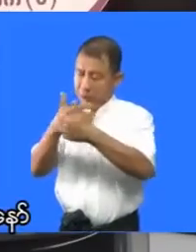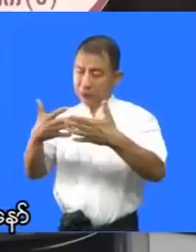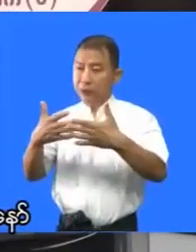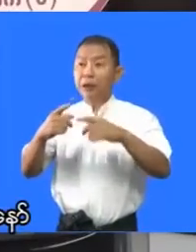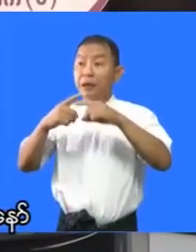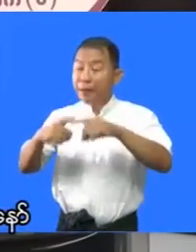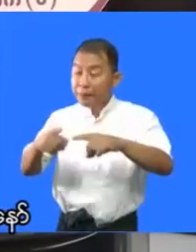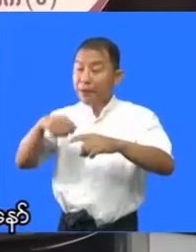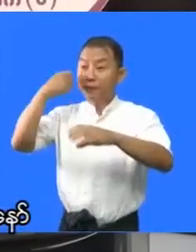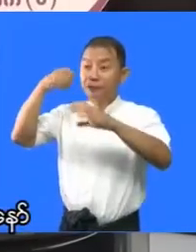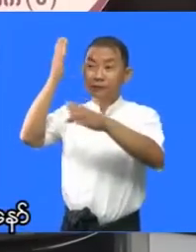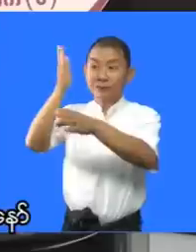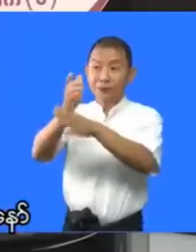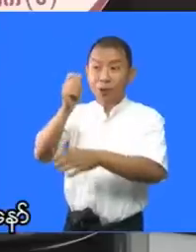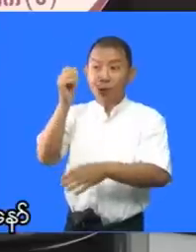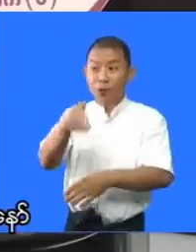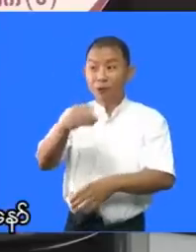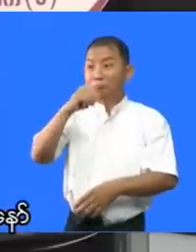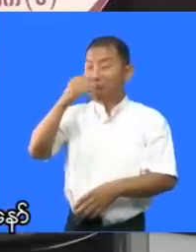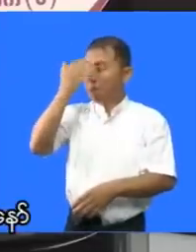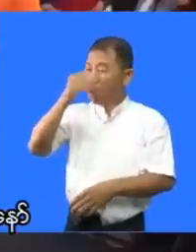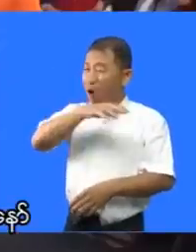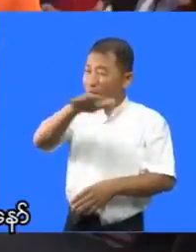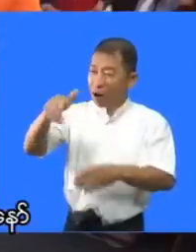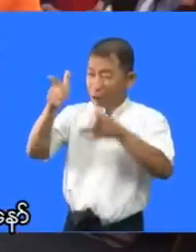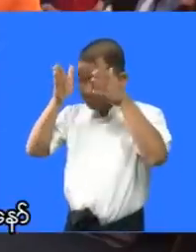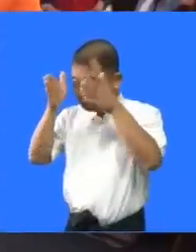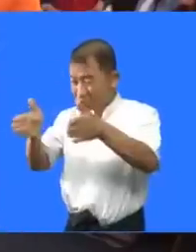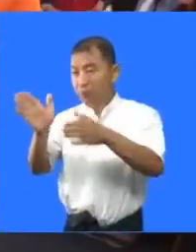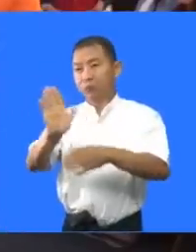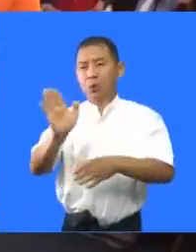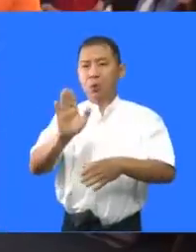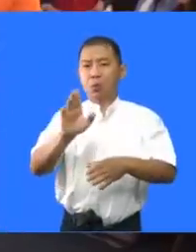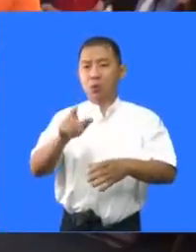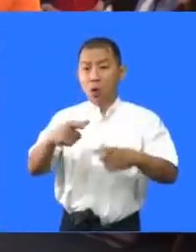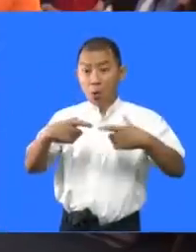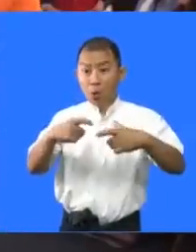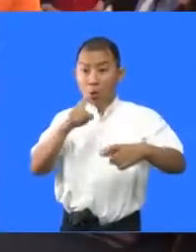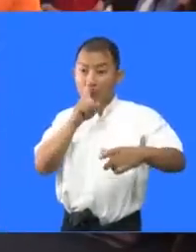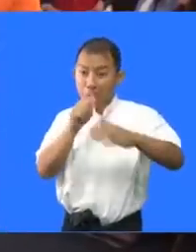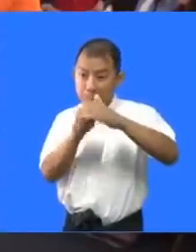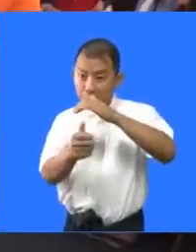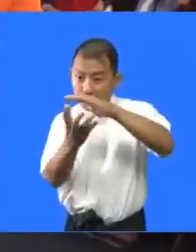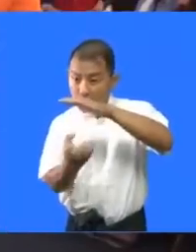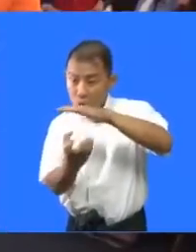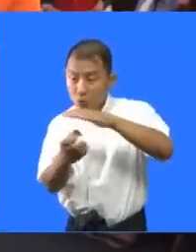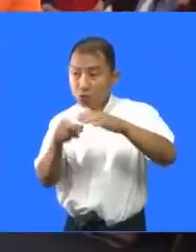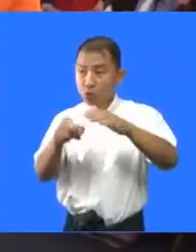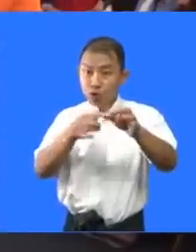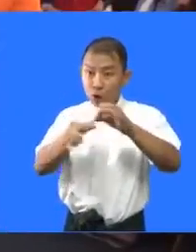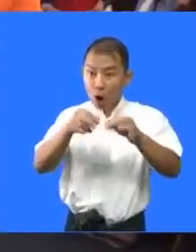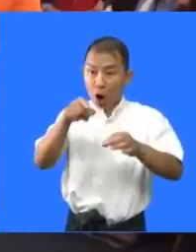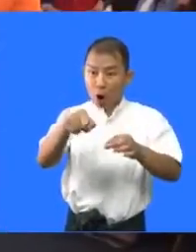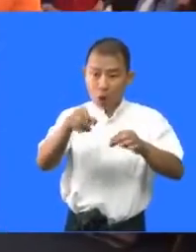်ဒါပေမဲ့ဒီရုပ်ရှင်လောကသားတွေအတင်းတာမကဘဲနဲ့စောစောပြောတယ်ဟိုခူးခူးကွေကိစ္စတွေနော်အပြင်ကအကြောင်းအရာတွေပြီးတော့ဥပဒေကိစ္စတွေနော ်ပြီး တော့